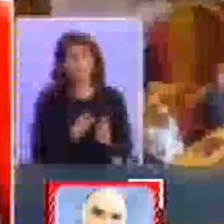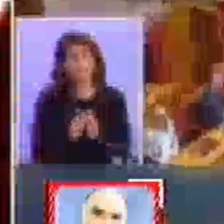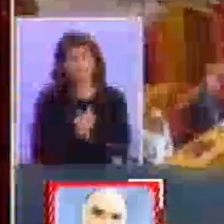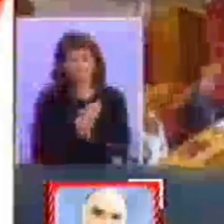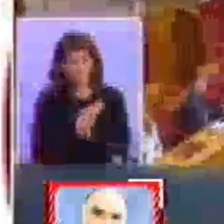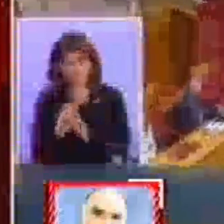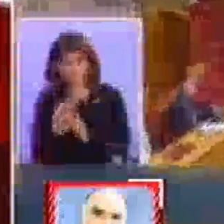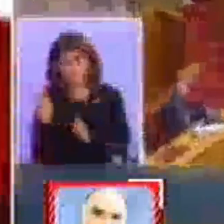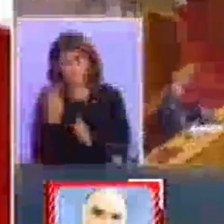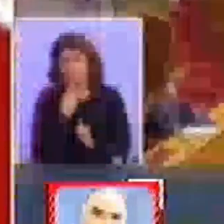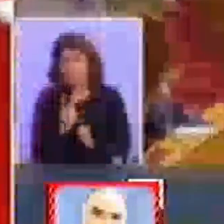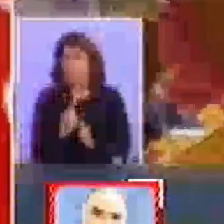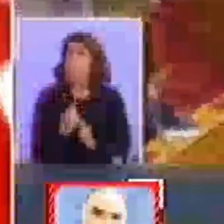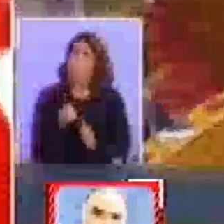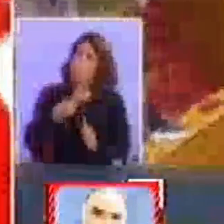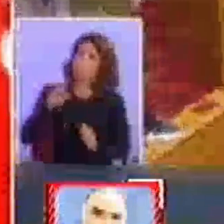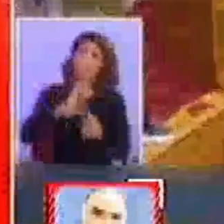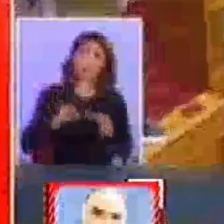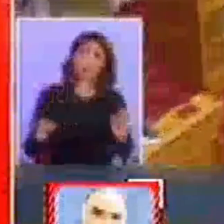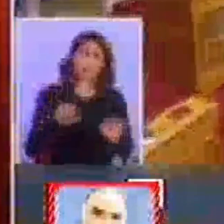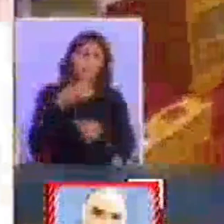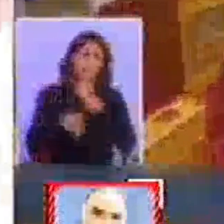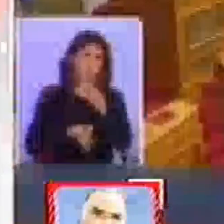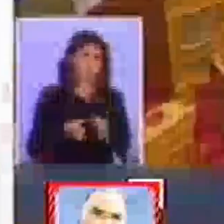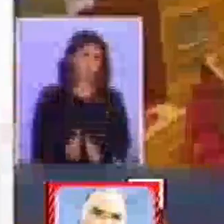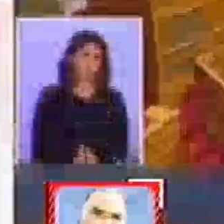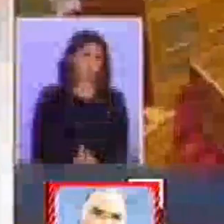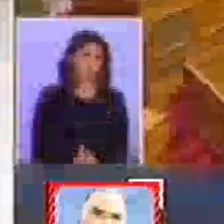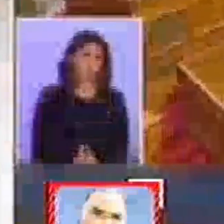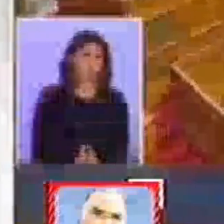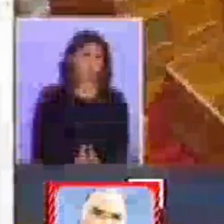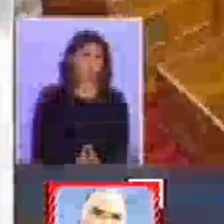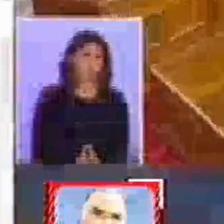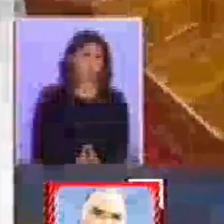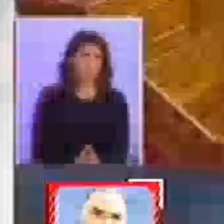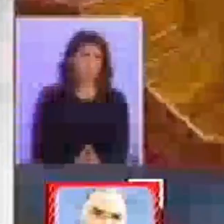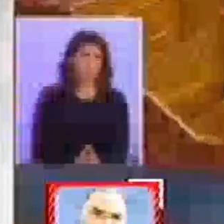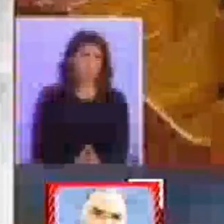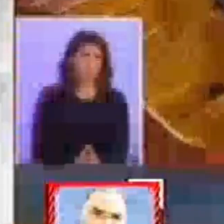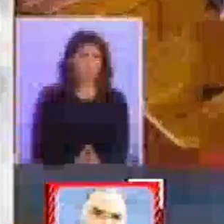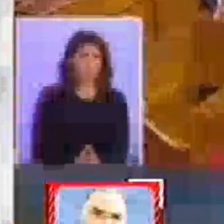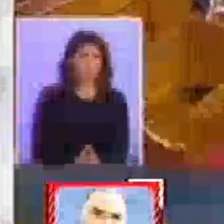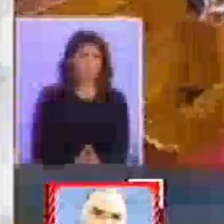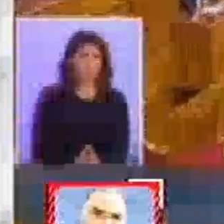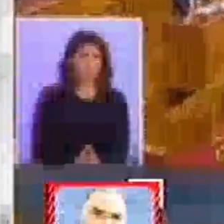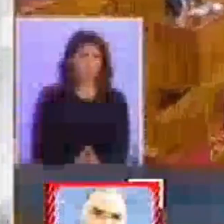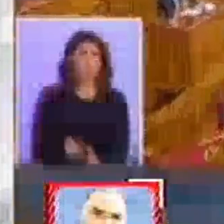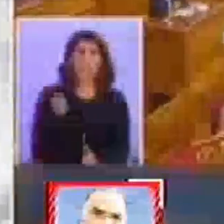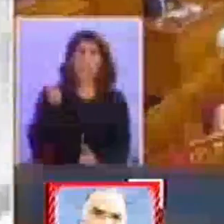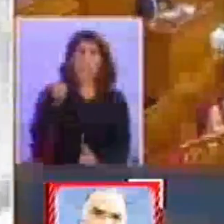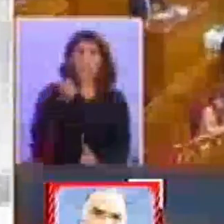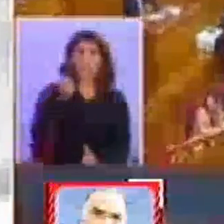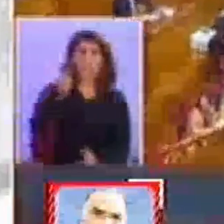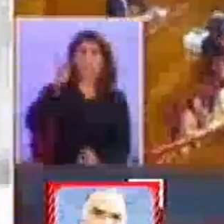το διαπραχθέν έγκλημα είναι η μη παράδοση της έδρας. Ναι, ώστε να πάει ο επόμενος. Ναι, από εκεί και